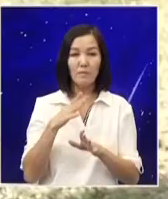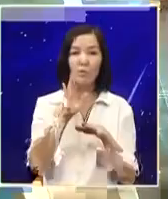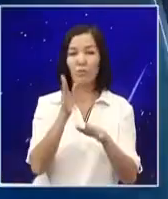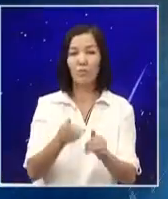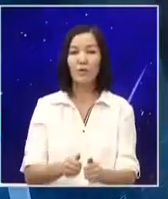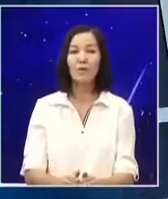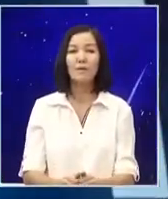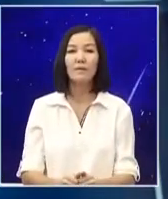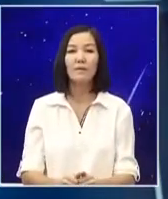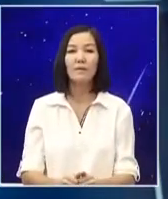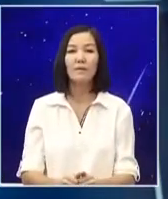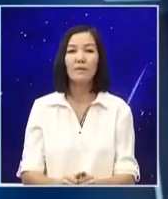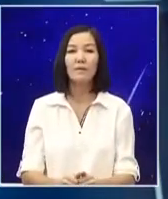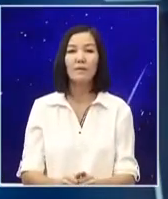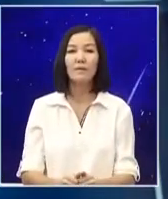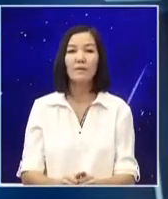Құрманжан Қасымжанұлы.